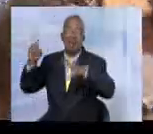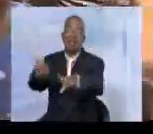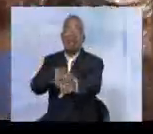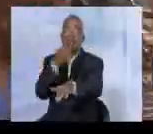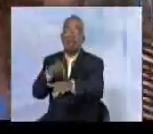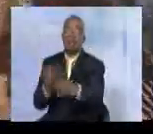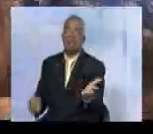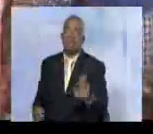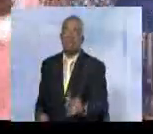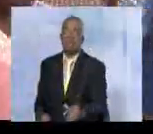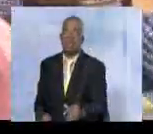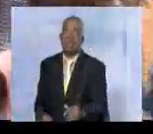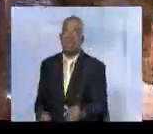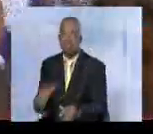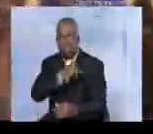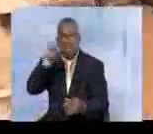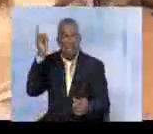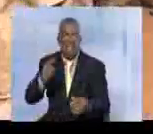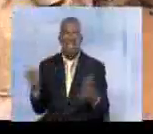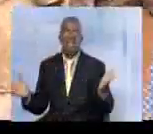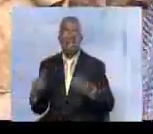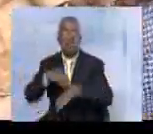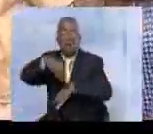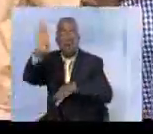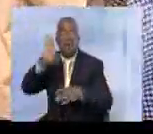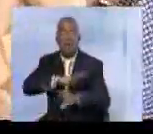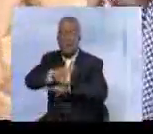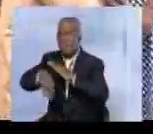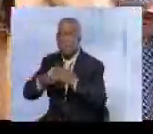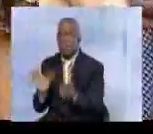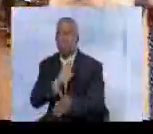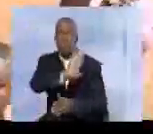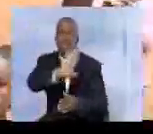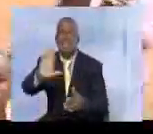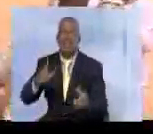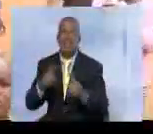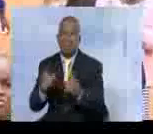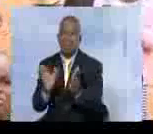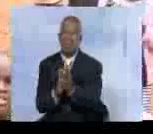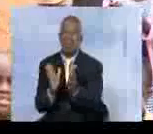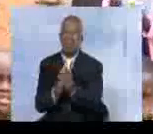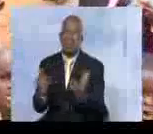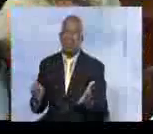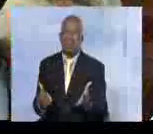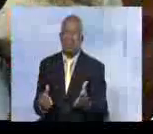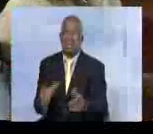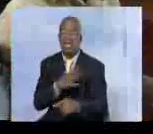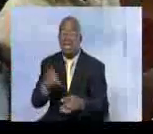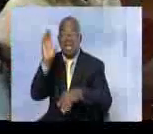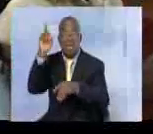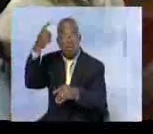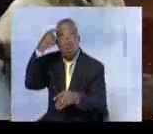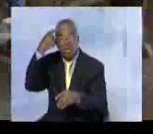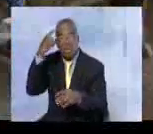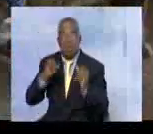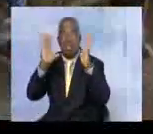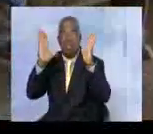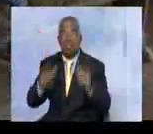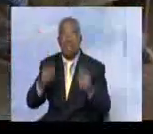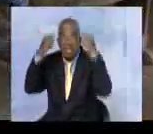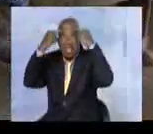La scolarisation à 100% en Côte d'Ivoire, une préoccupation majeure pour l'État ivoirien.